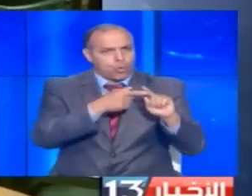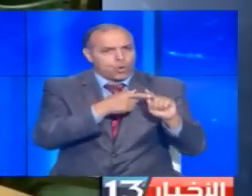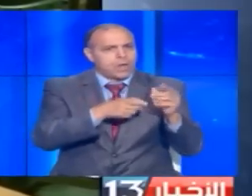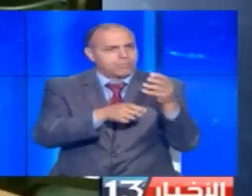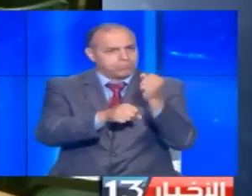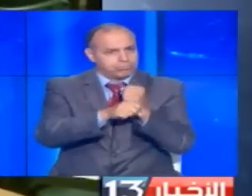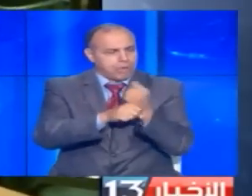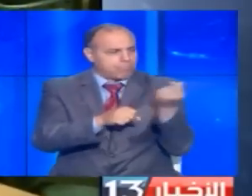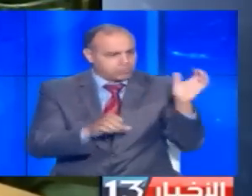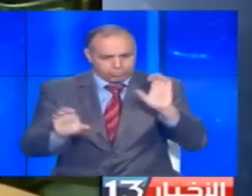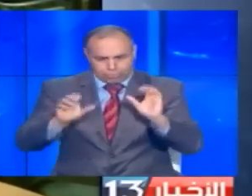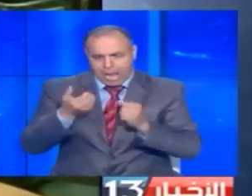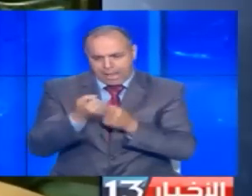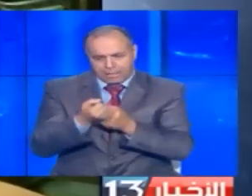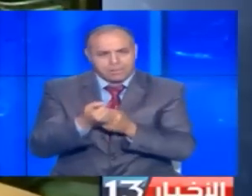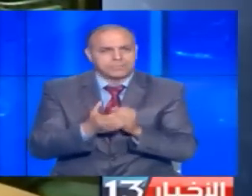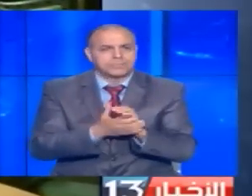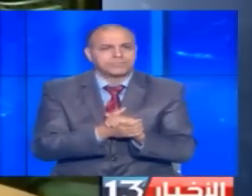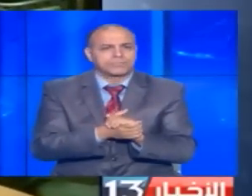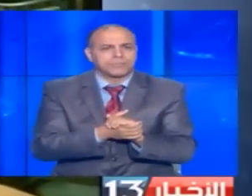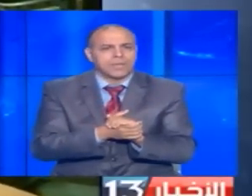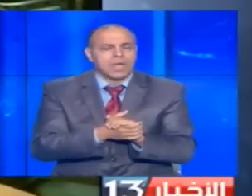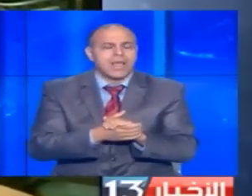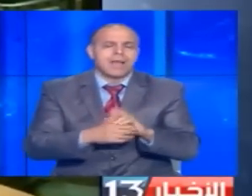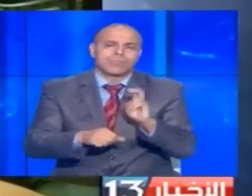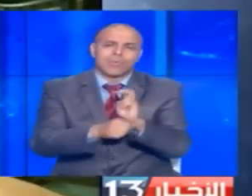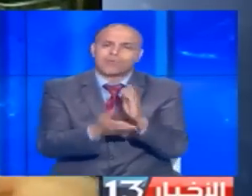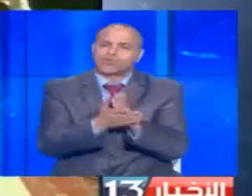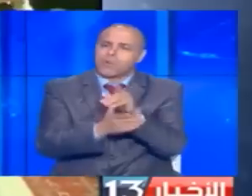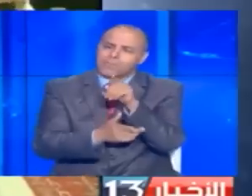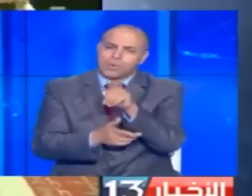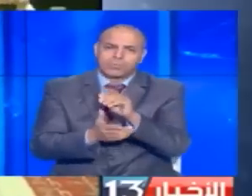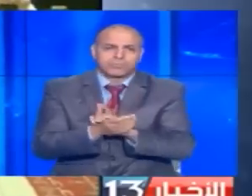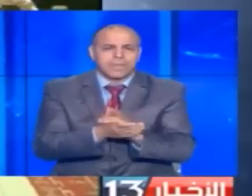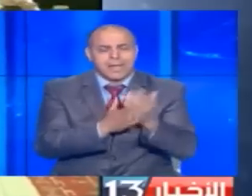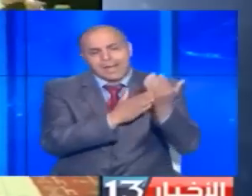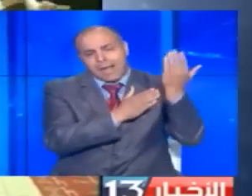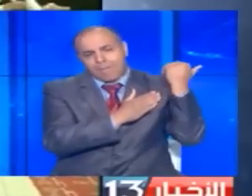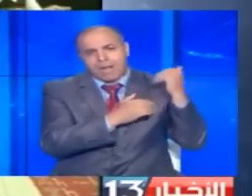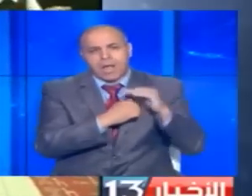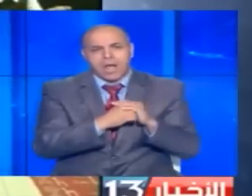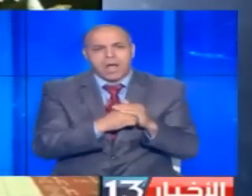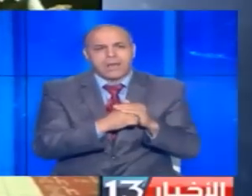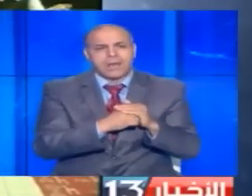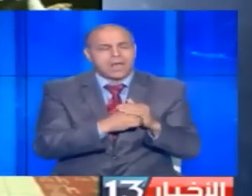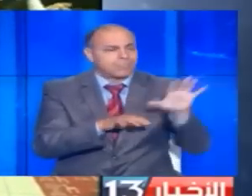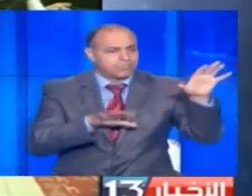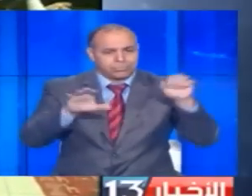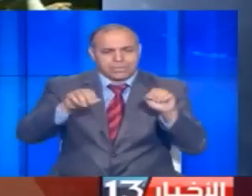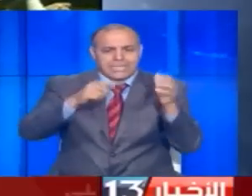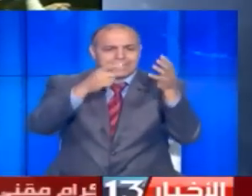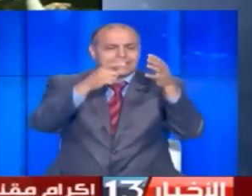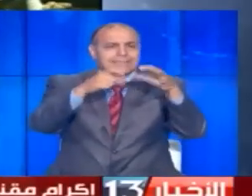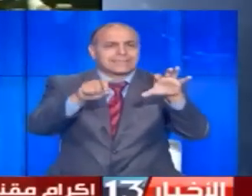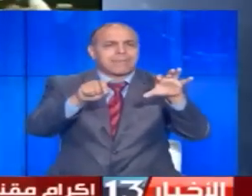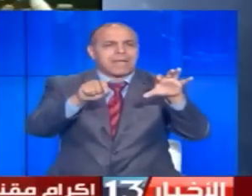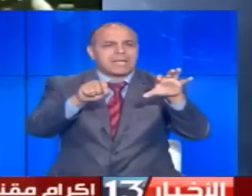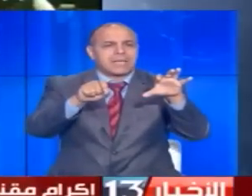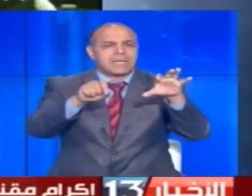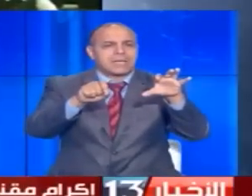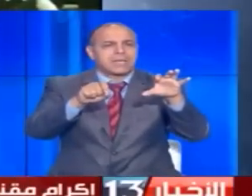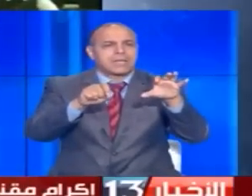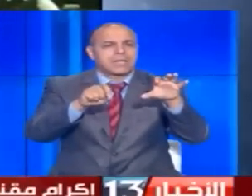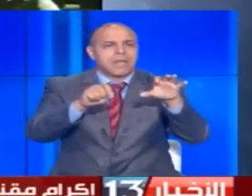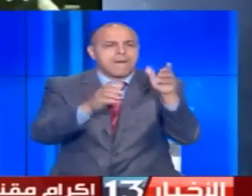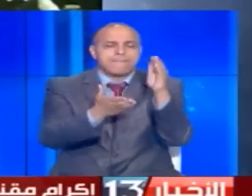منها على التمويلات اللي طبقا للمشاريع متاعهم. المرة الأخرى عملنا ركروتمون متاع 70